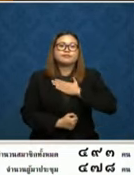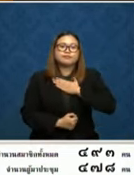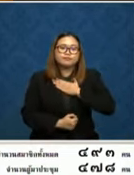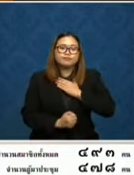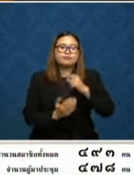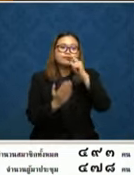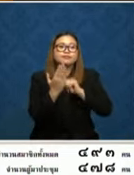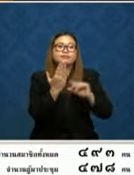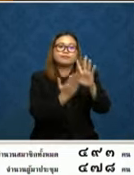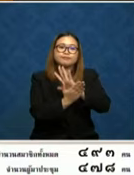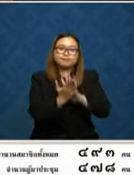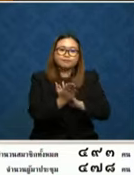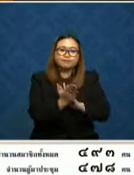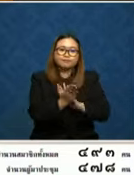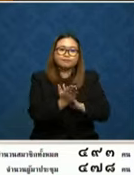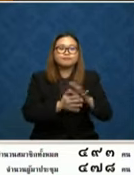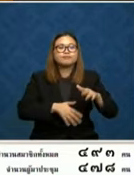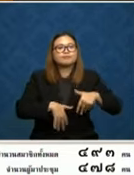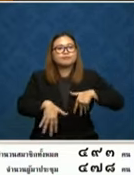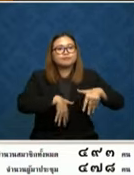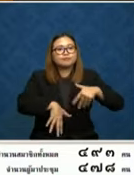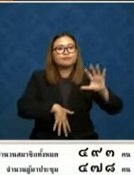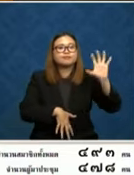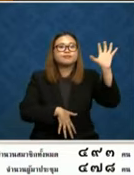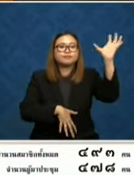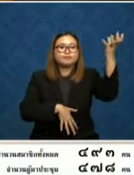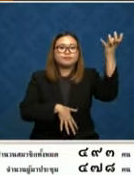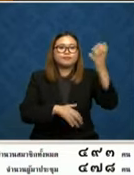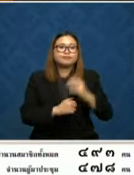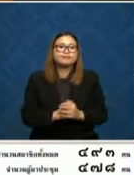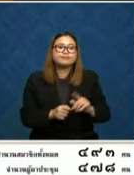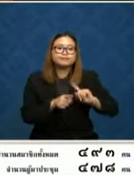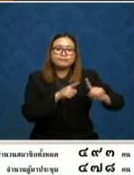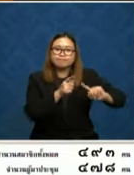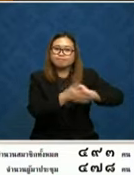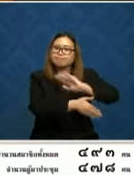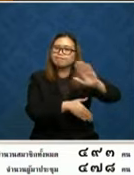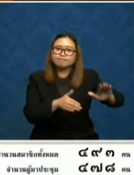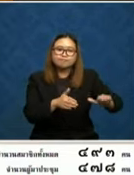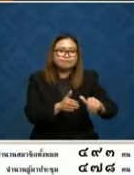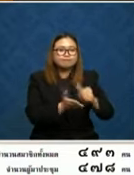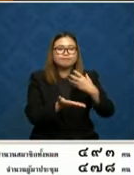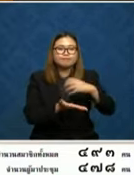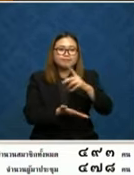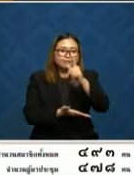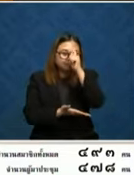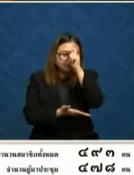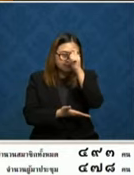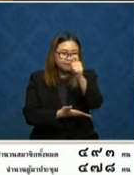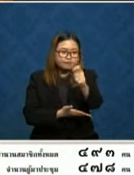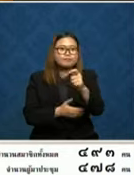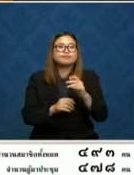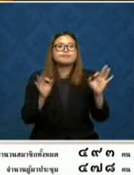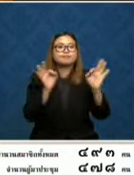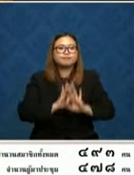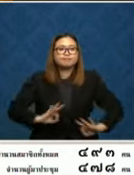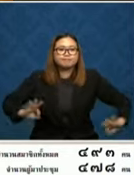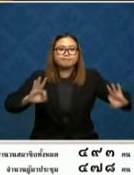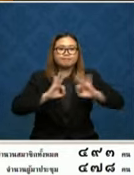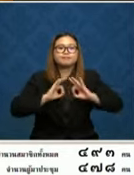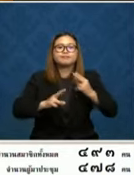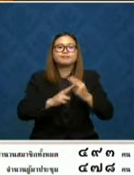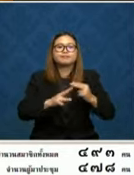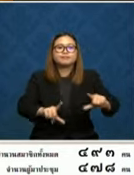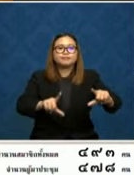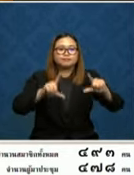ของไทยในประชาคมโลกนะครับต่างๆเหล่านี้ต้องเรียนด้วยความเคารพว่าเป็นภารกิจที่มีความสำคัญและเป็นหน้าเป็นตา